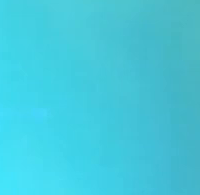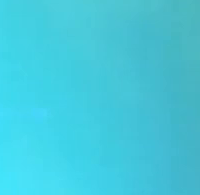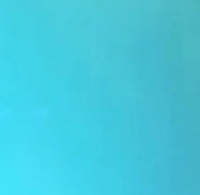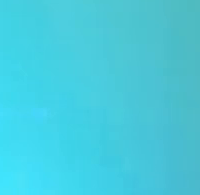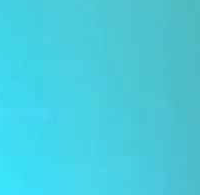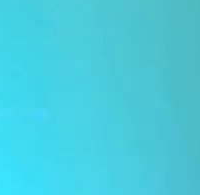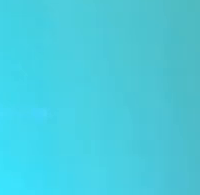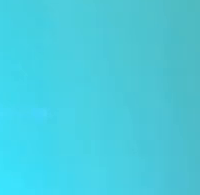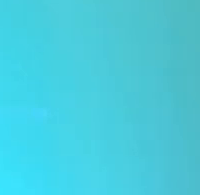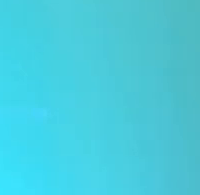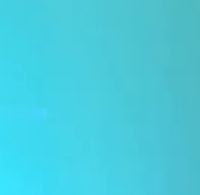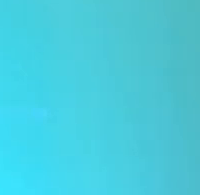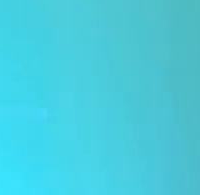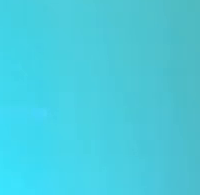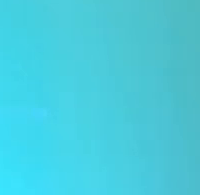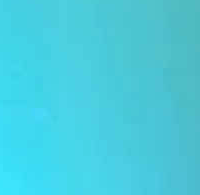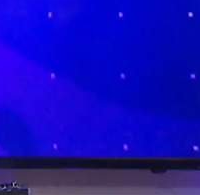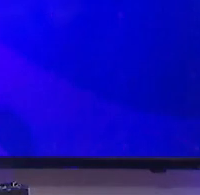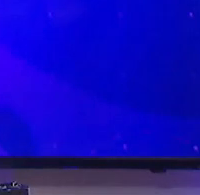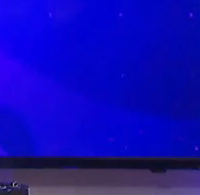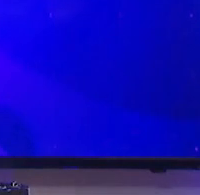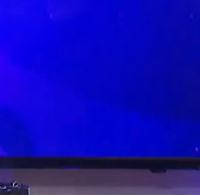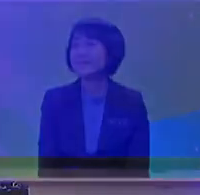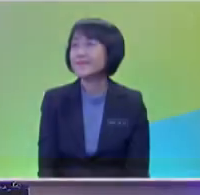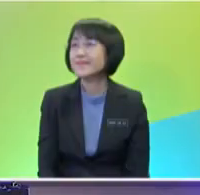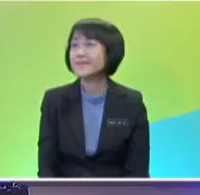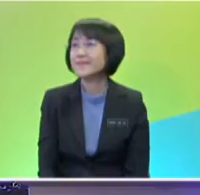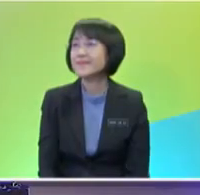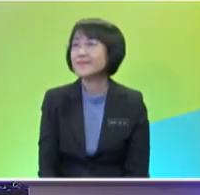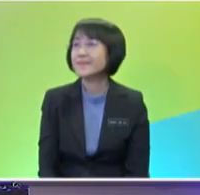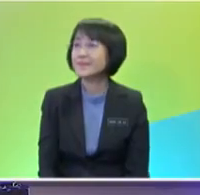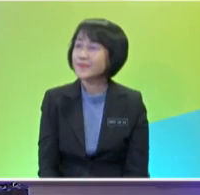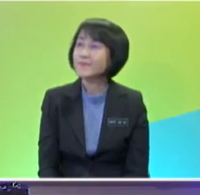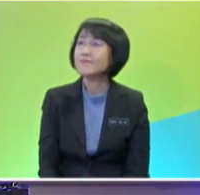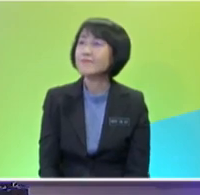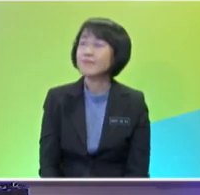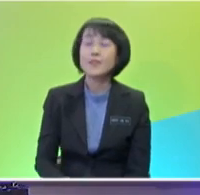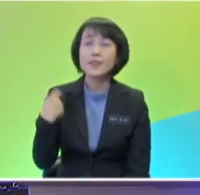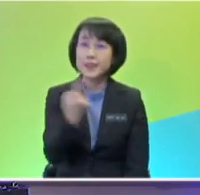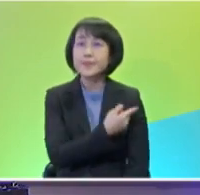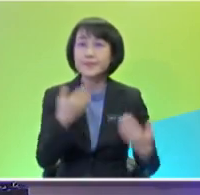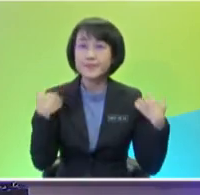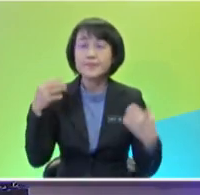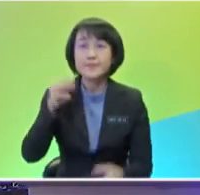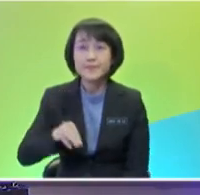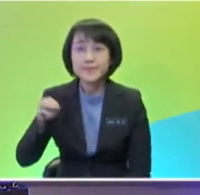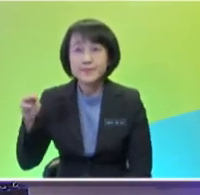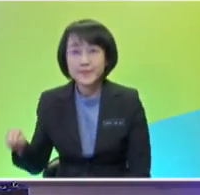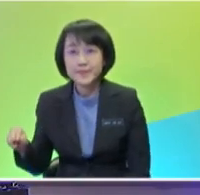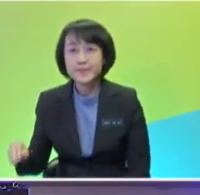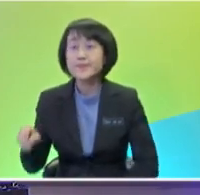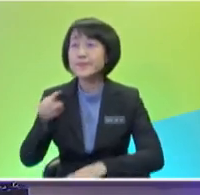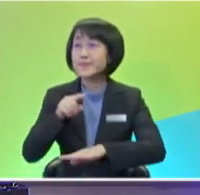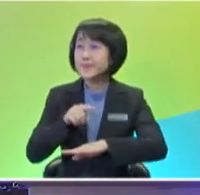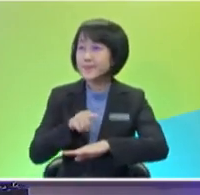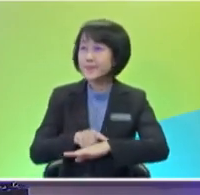ikhlas kita pada episode kali ini jadi untuk itu juga bersama dengan murid-muri yang berada di dalam